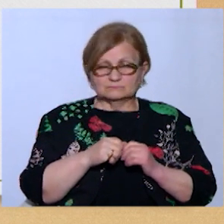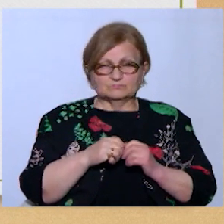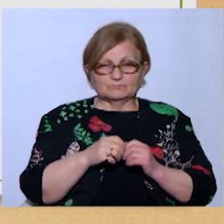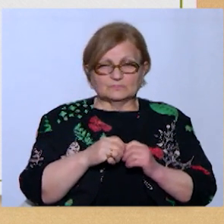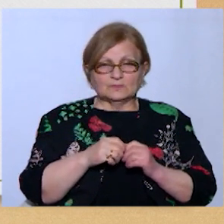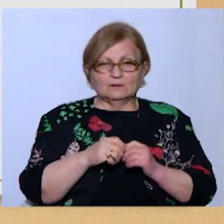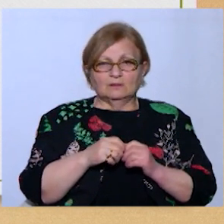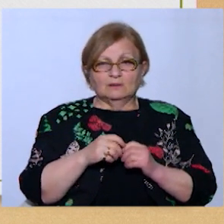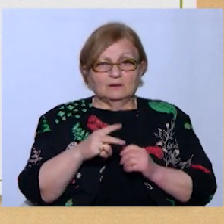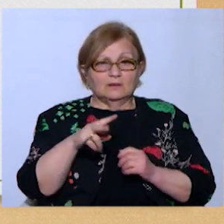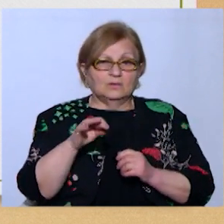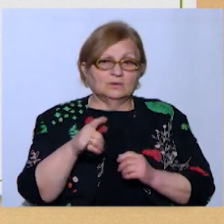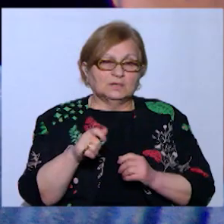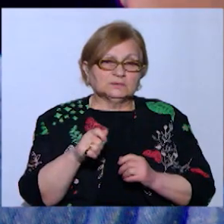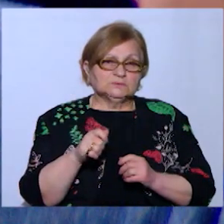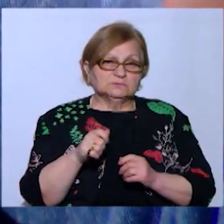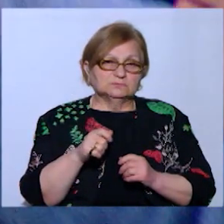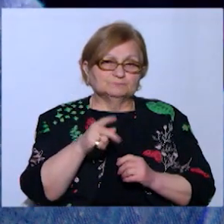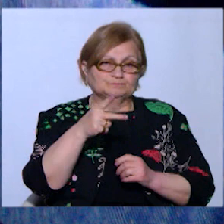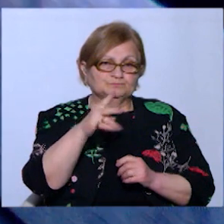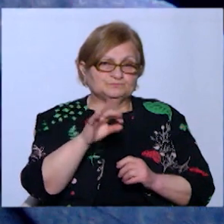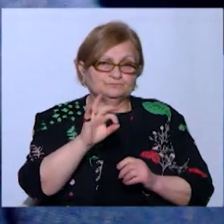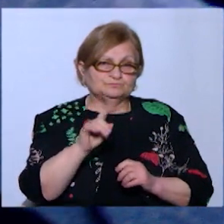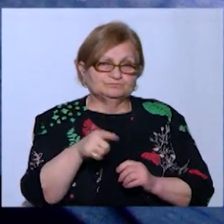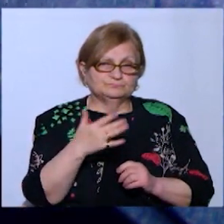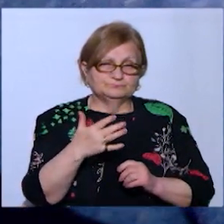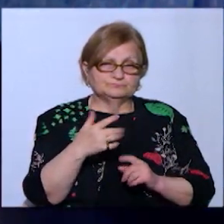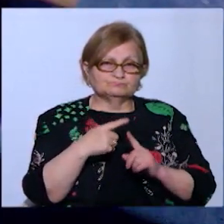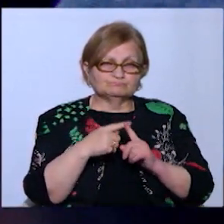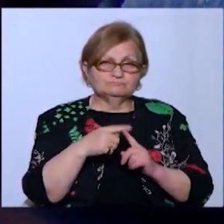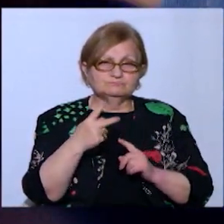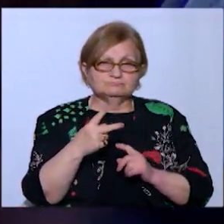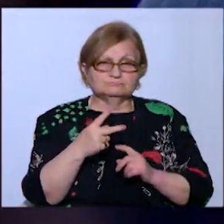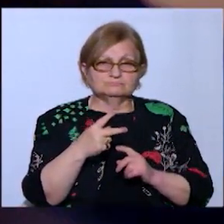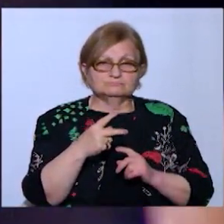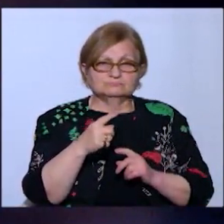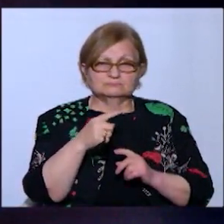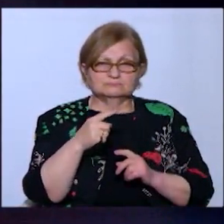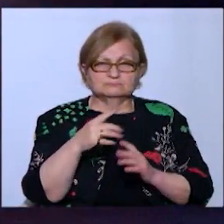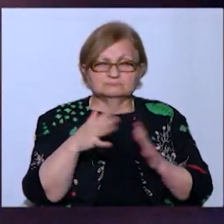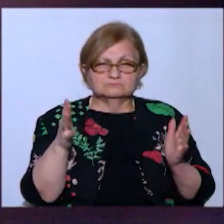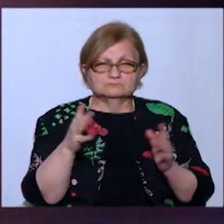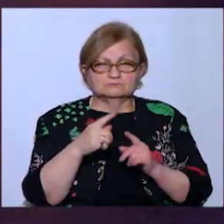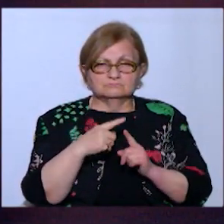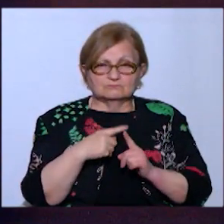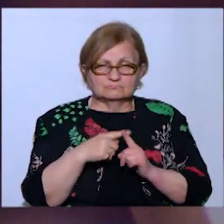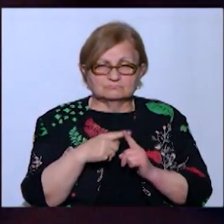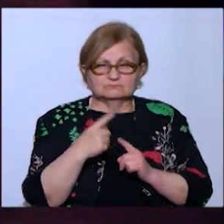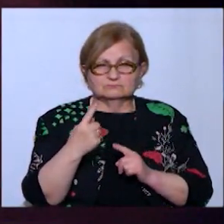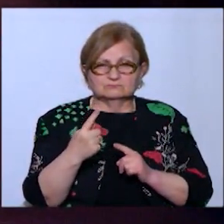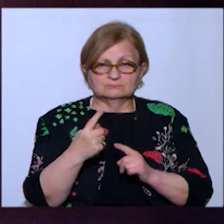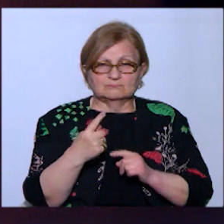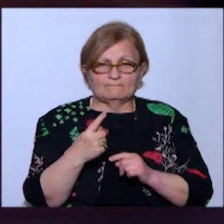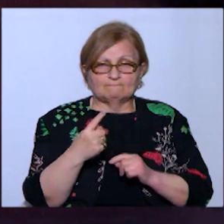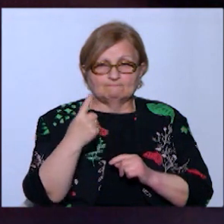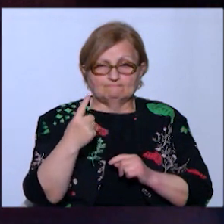მოკლედ უნდა ამოხსნათ. ლოგარითმი 0.5-ის ფუძით x + 2-დან მეტია ანტოლია 1-ზე. ერთი კი